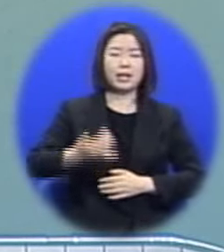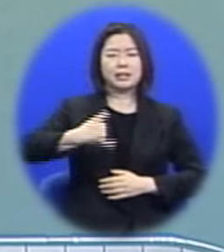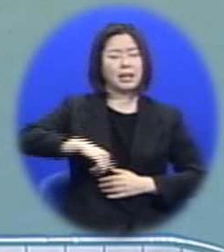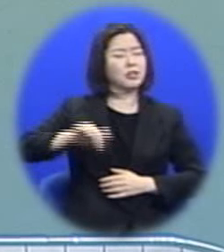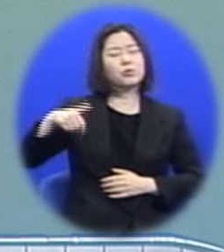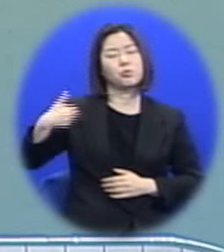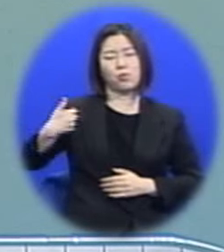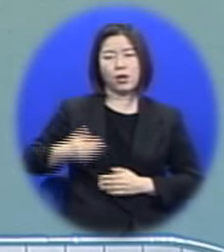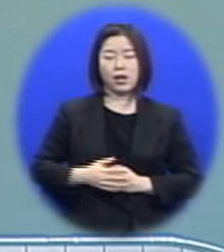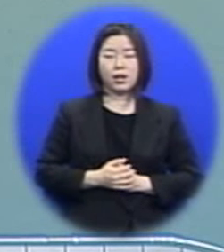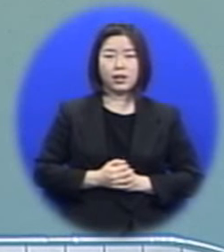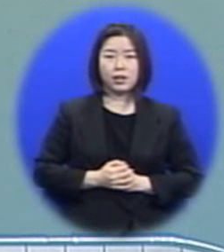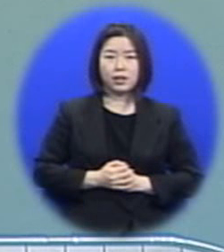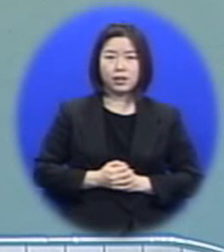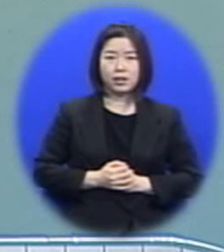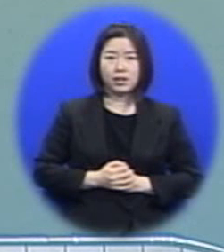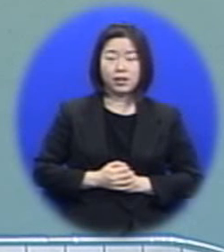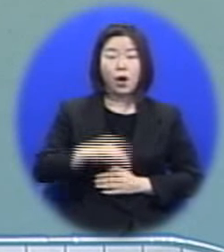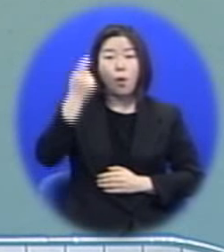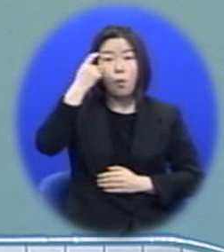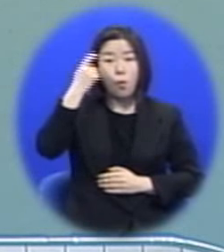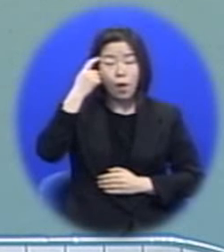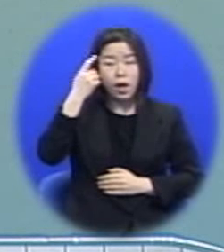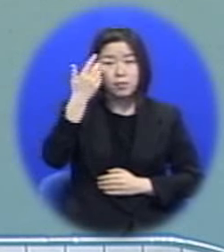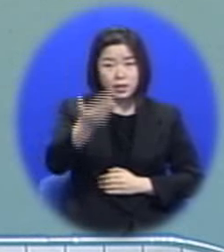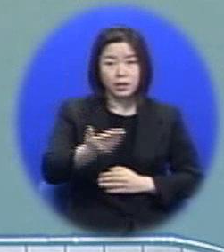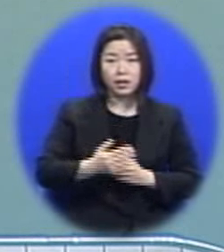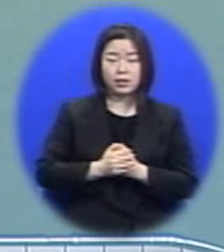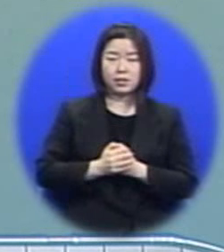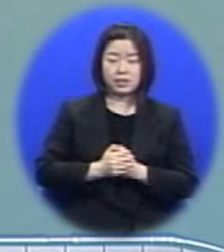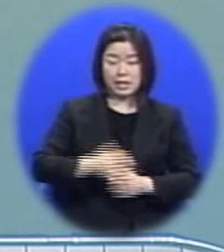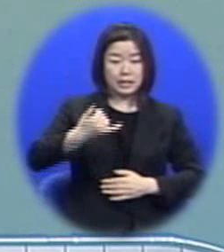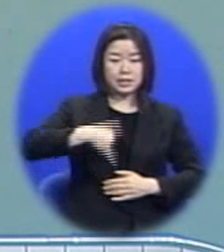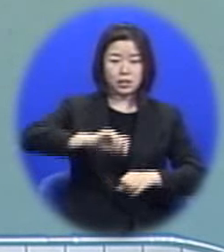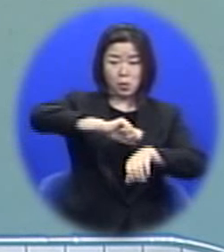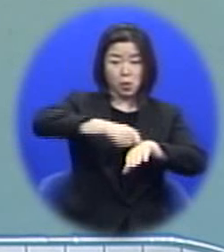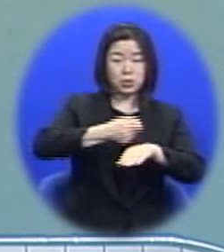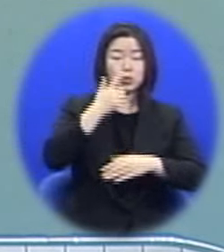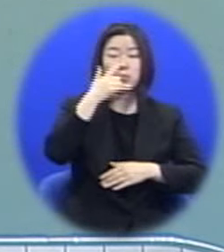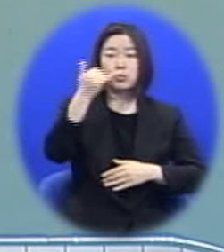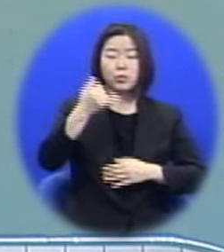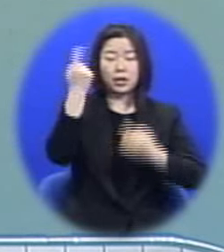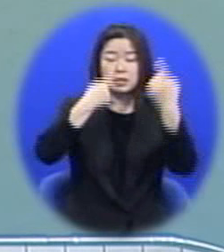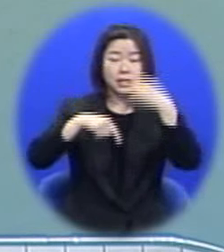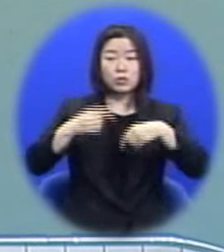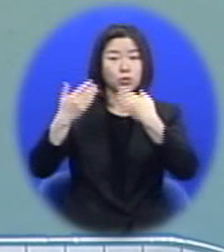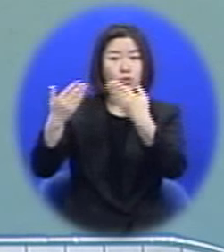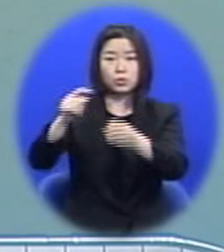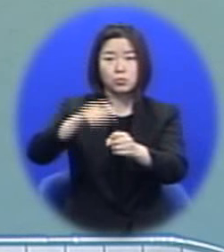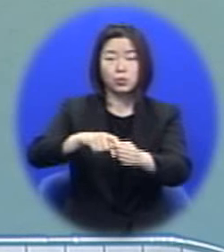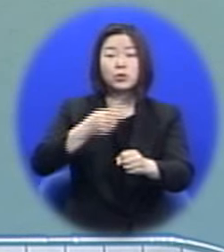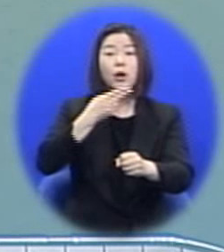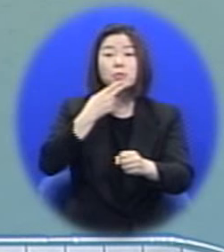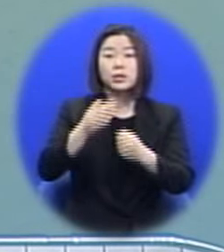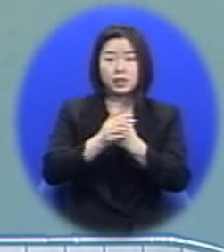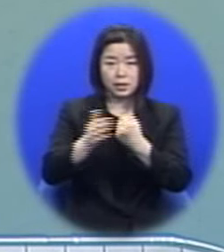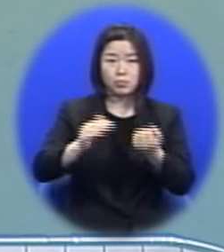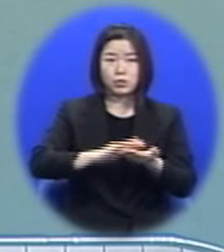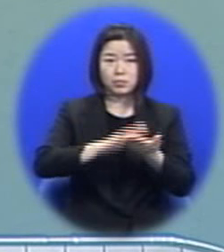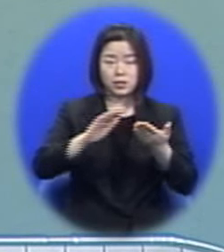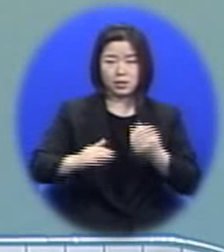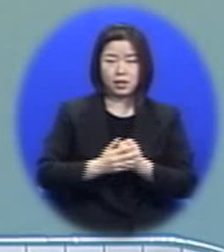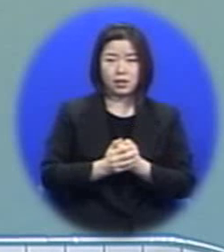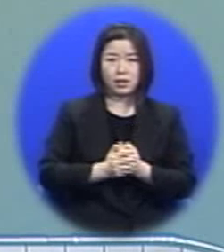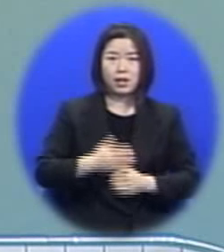자녀들도 몰라요. 왜 그랬죠? 자녀들도 의도적으로 부모님에게 상처를 주려고 한 게 없으니까.